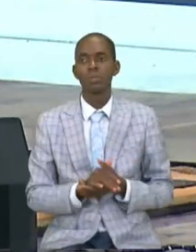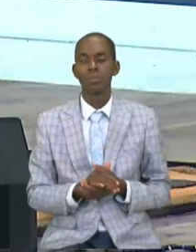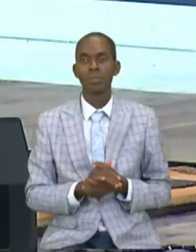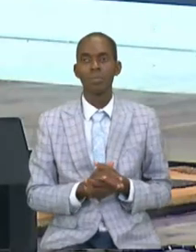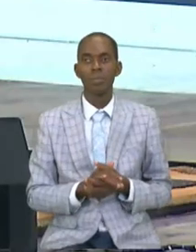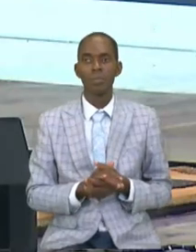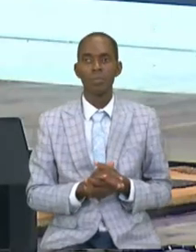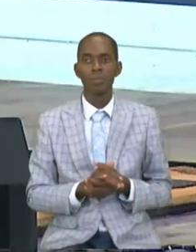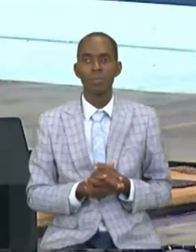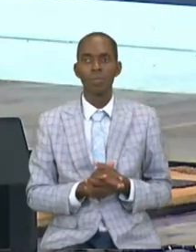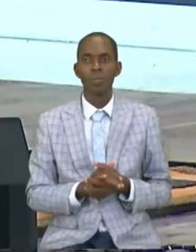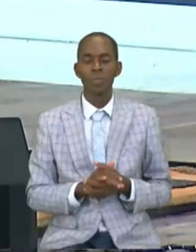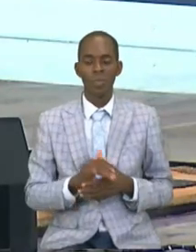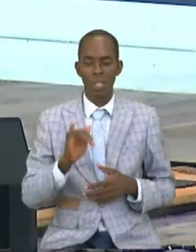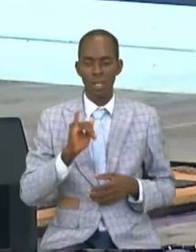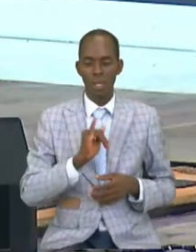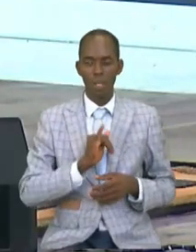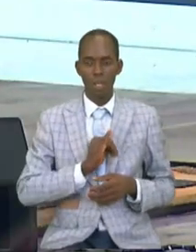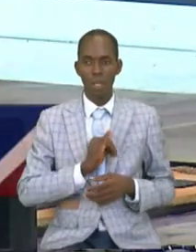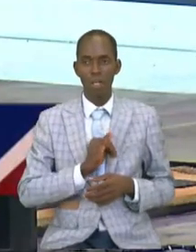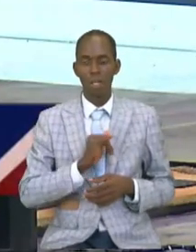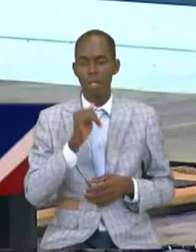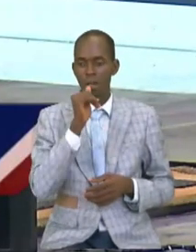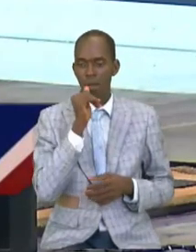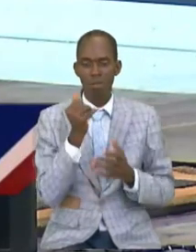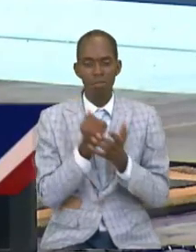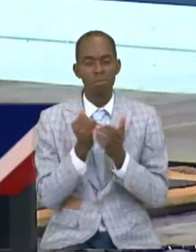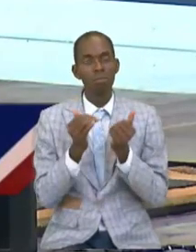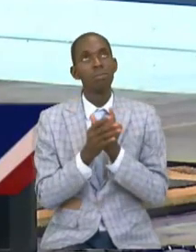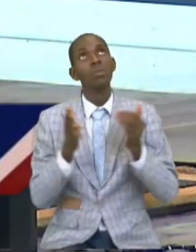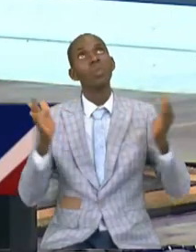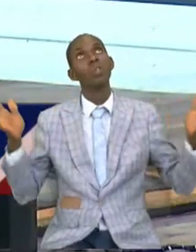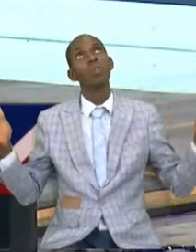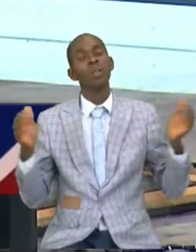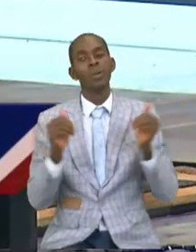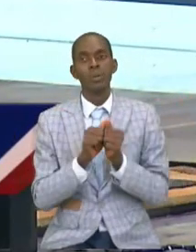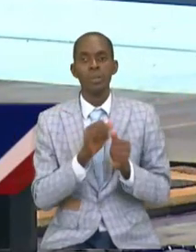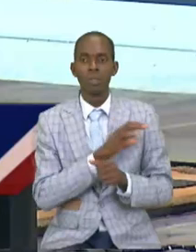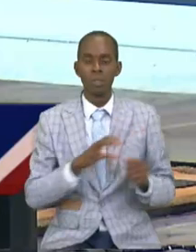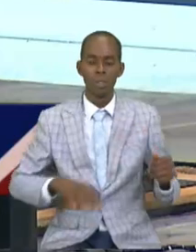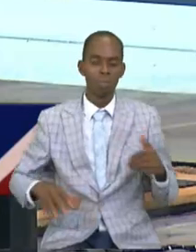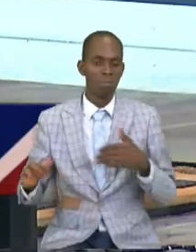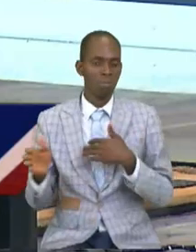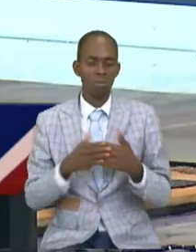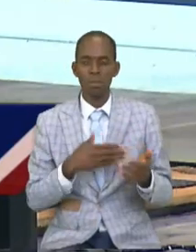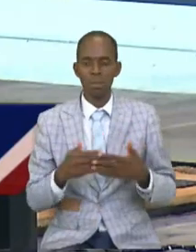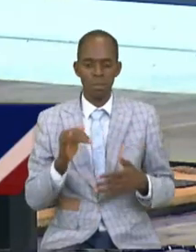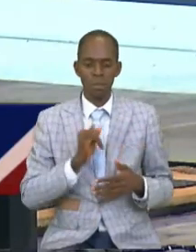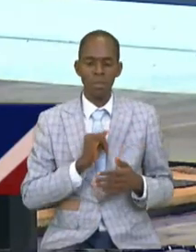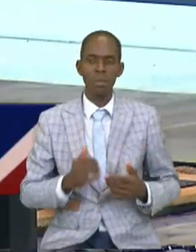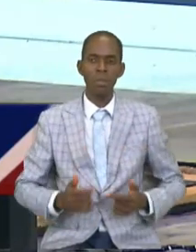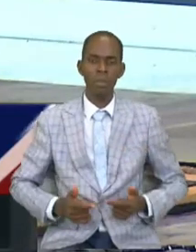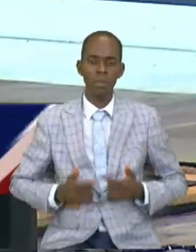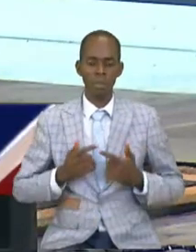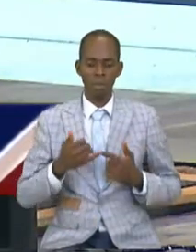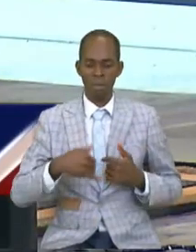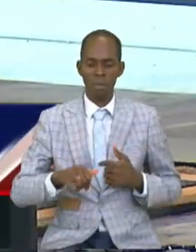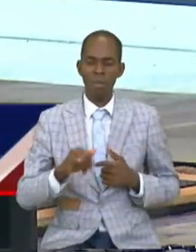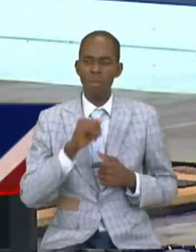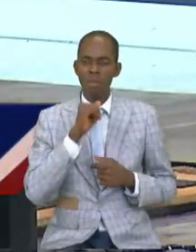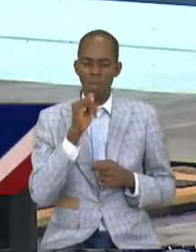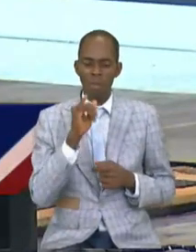Galates 2, verset 20. J'ai été crucifié avec Christ, et si je vis, ce n'est plus moi